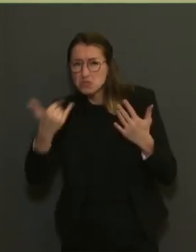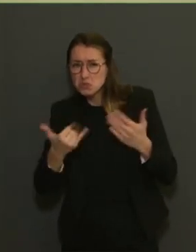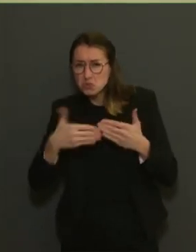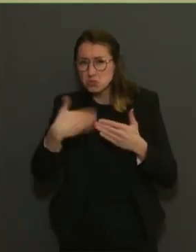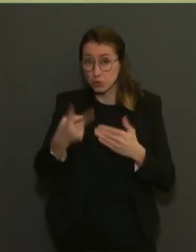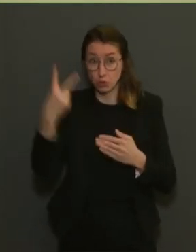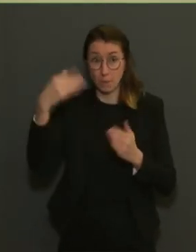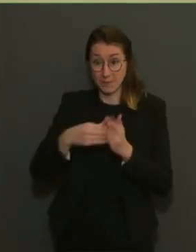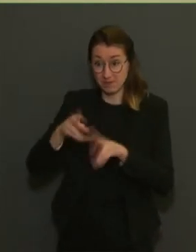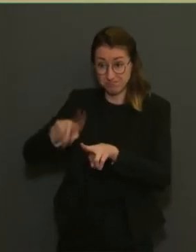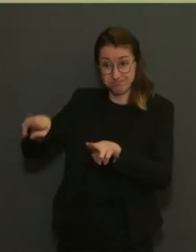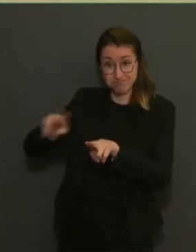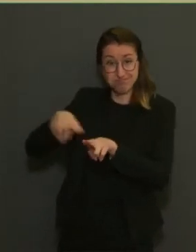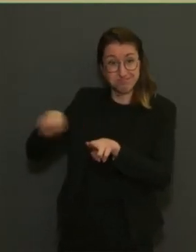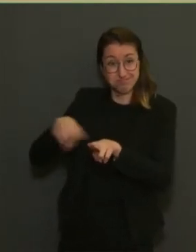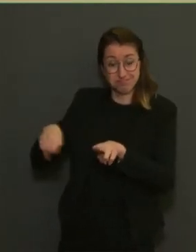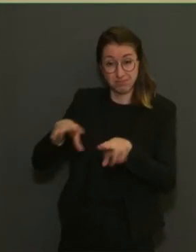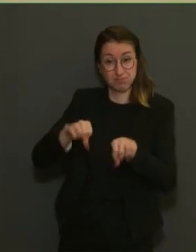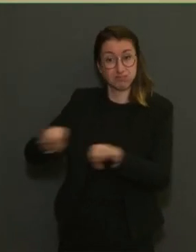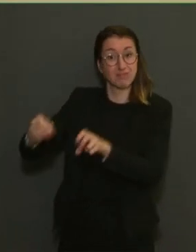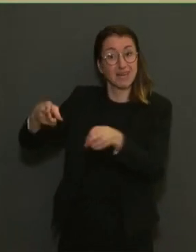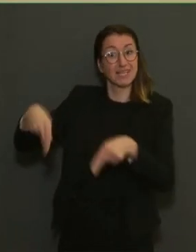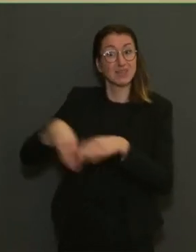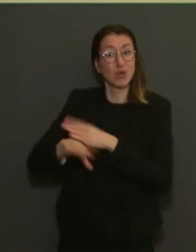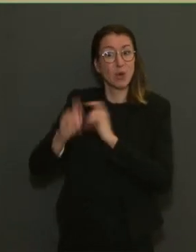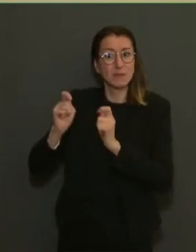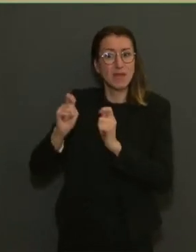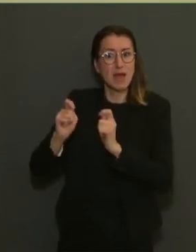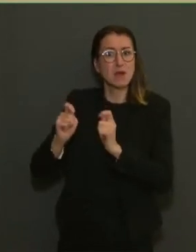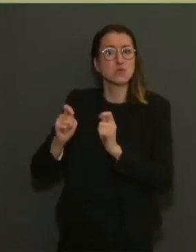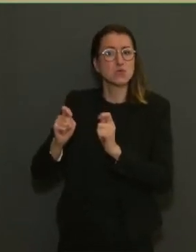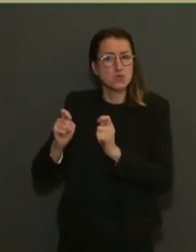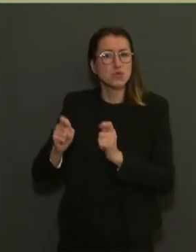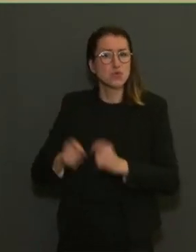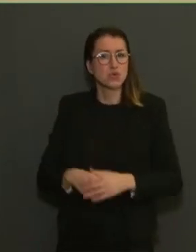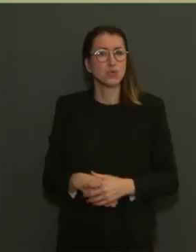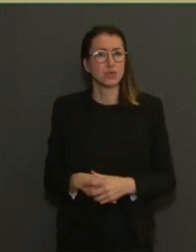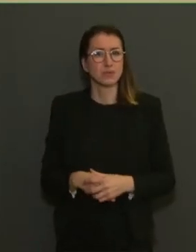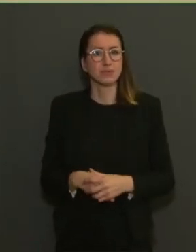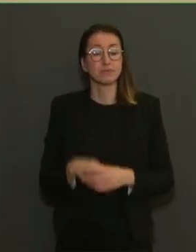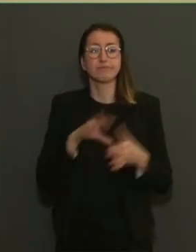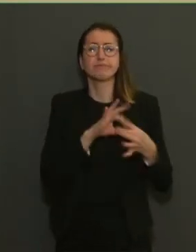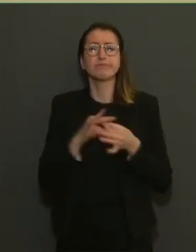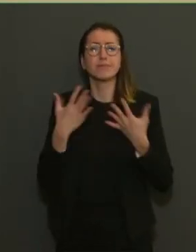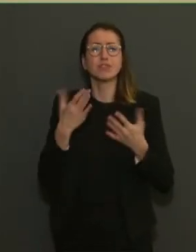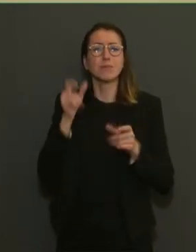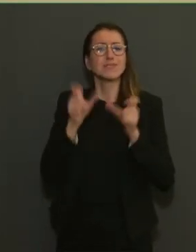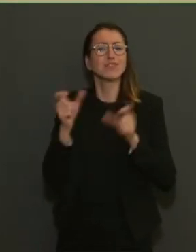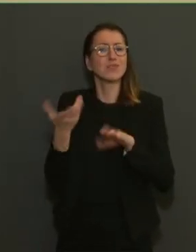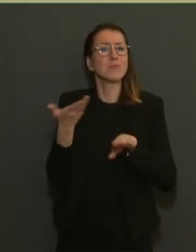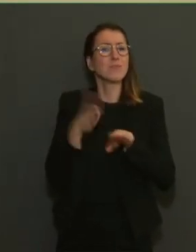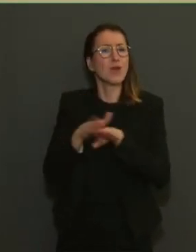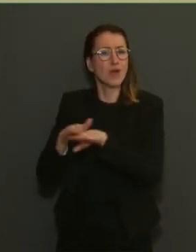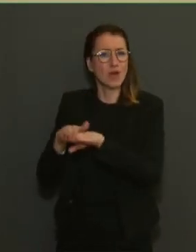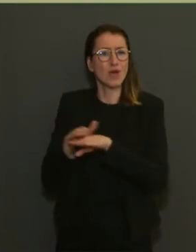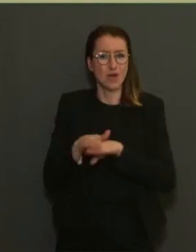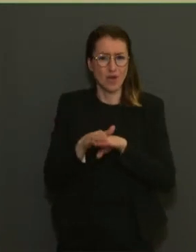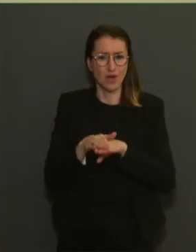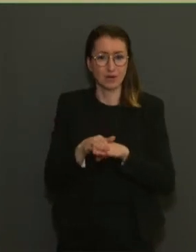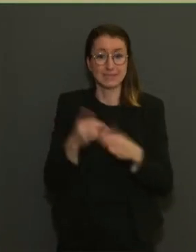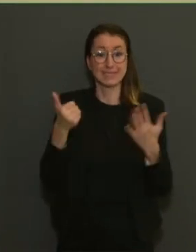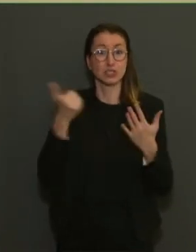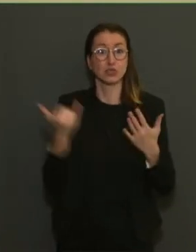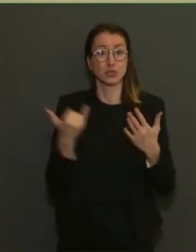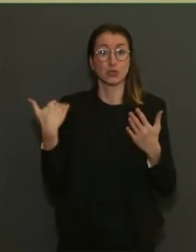Au niveau des décès, on l'a déjà dit, le doublement est actuellement plus rapide puisqu'il c'est un doublement tous les 6 jours. Nous